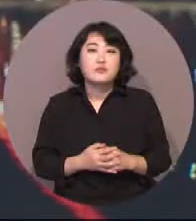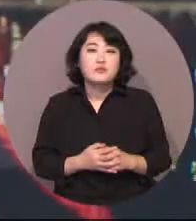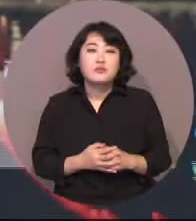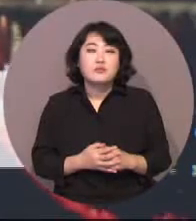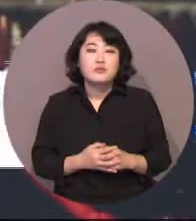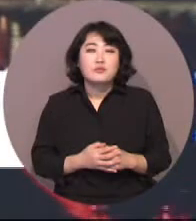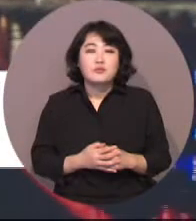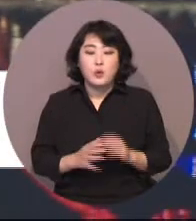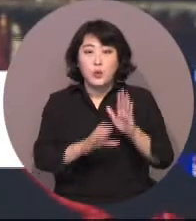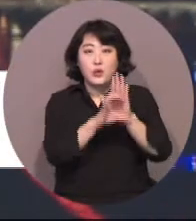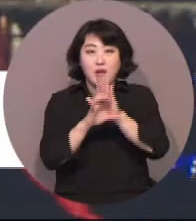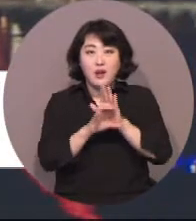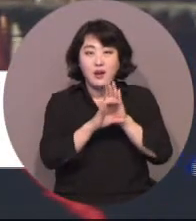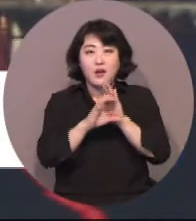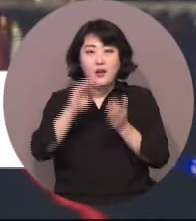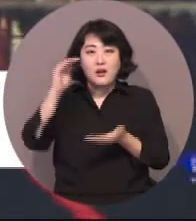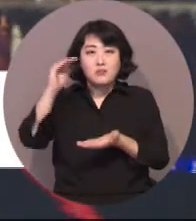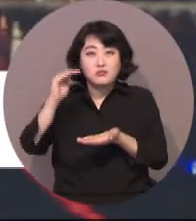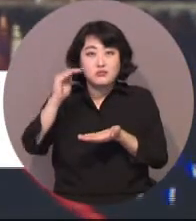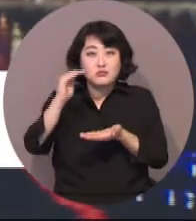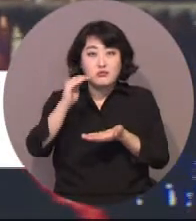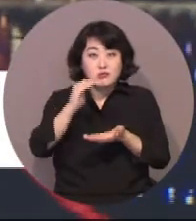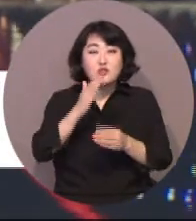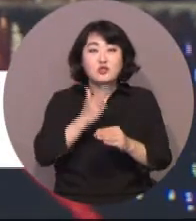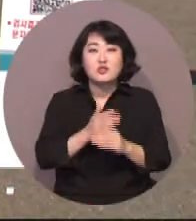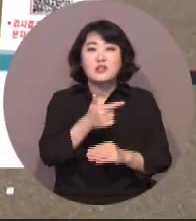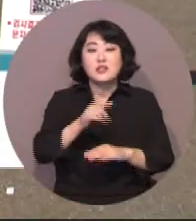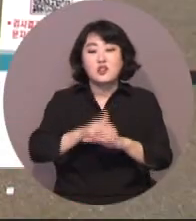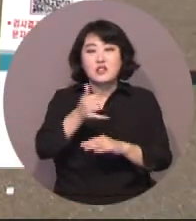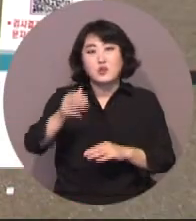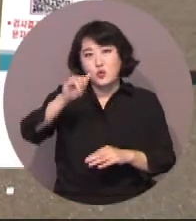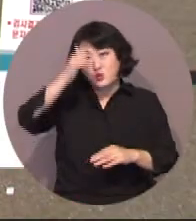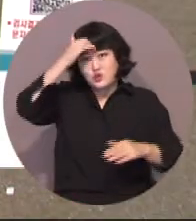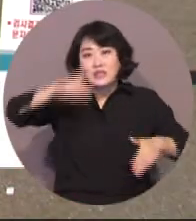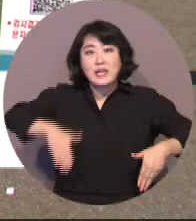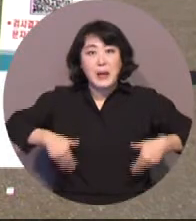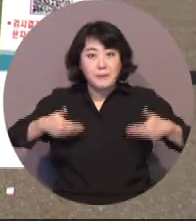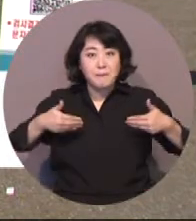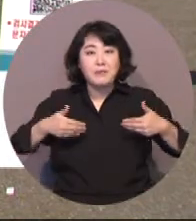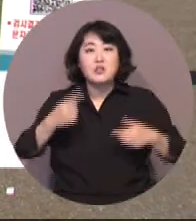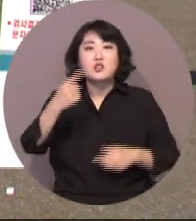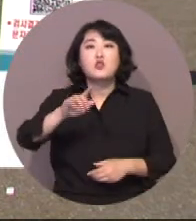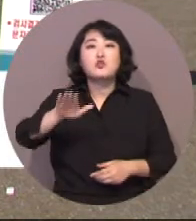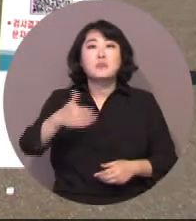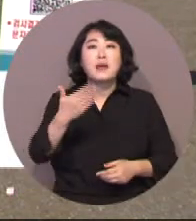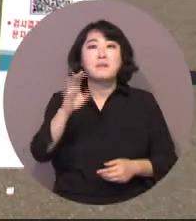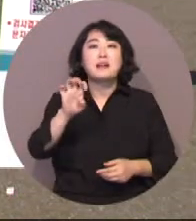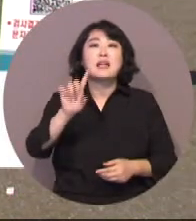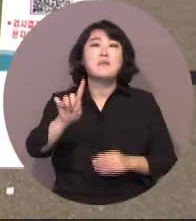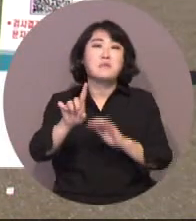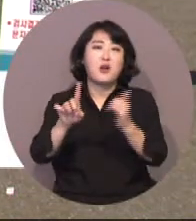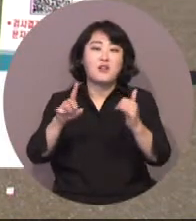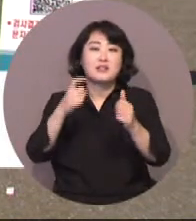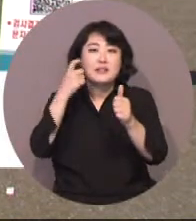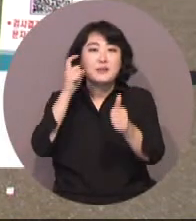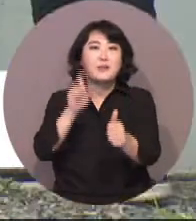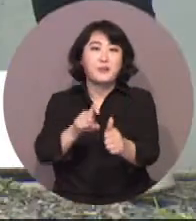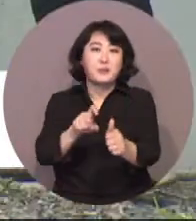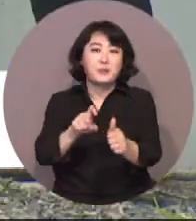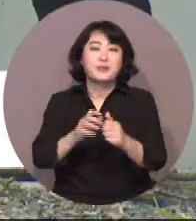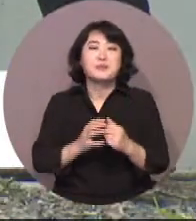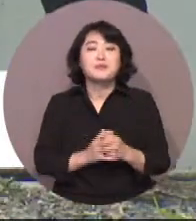코론 알고 에 완만한 감소세 소개 대전과 세종 충남 에서 1900 41명의 신규 확장자가